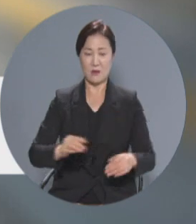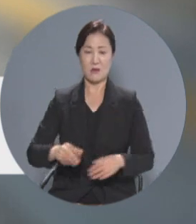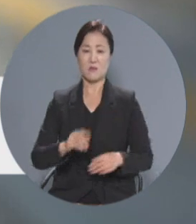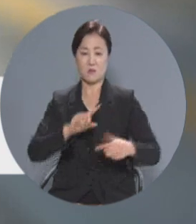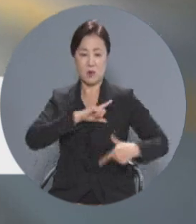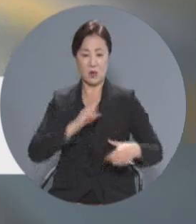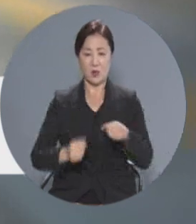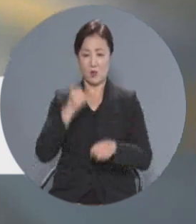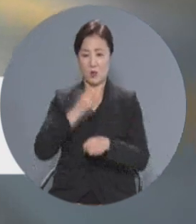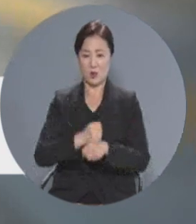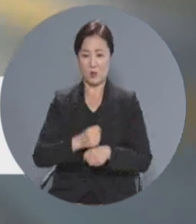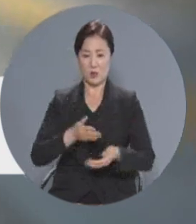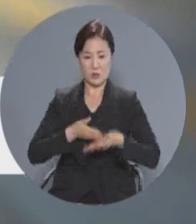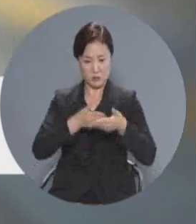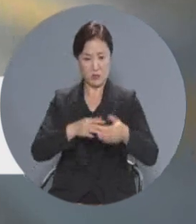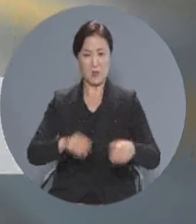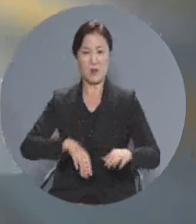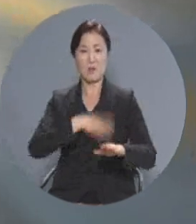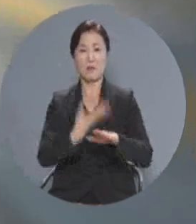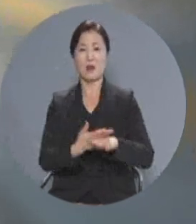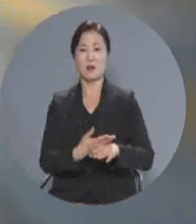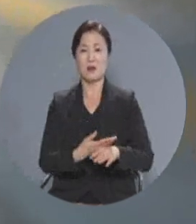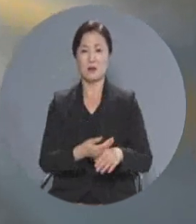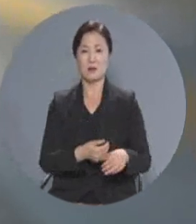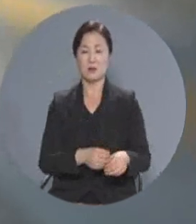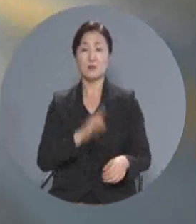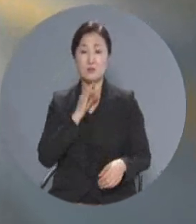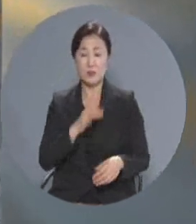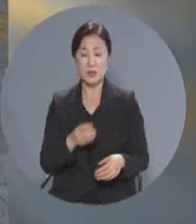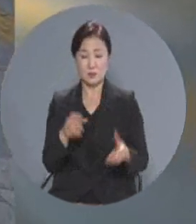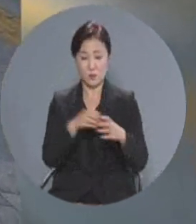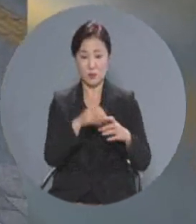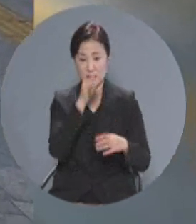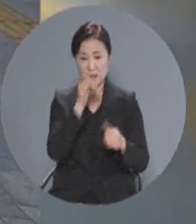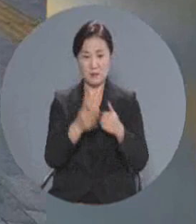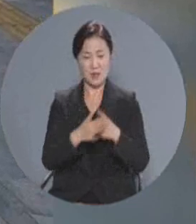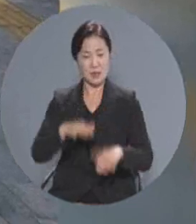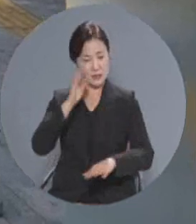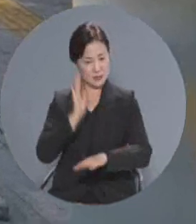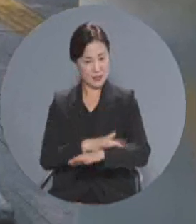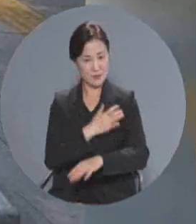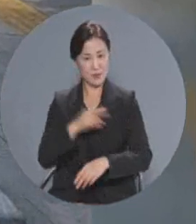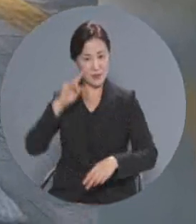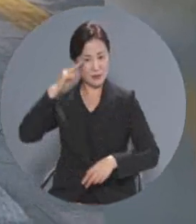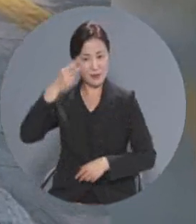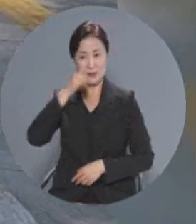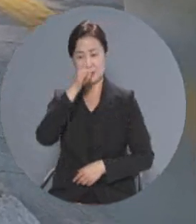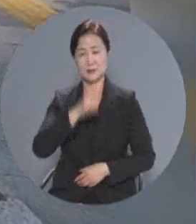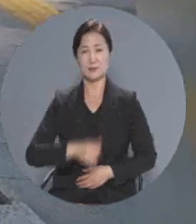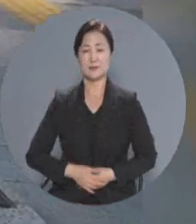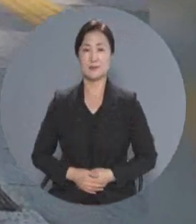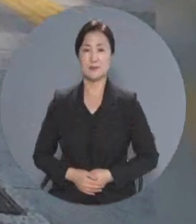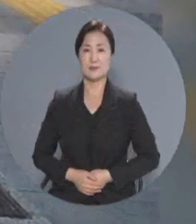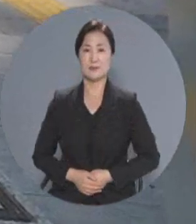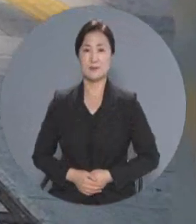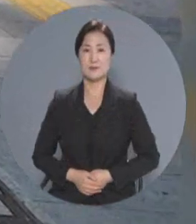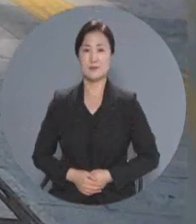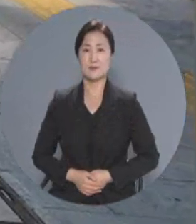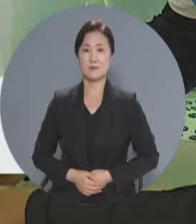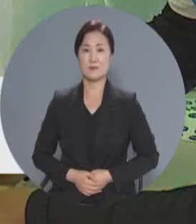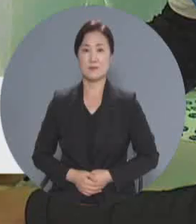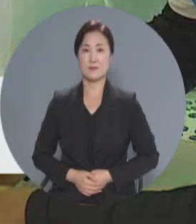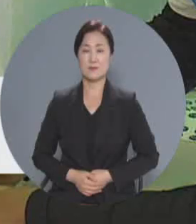협조자의 후손밖에 없다고 주장하는 등 다수의 사실관계가 잘못돼 논란이 불거졌습니다.